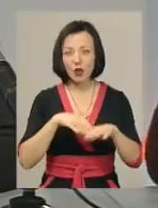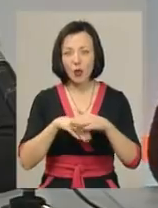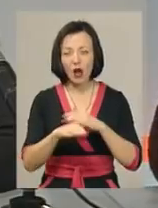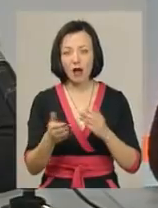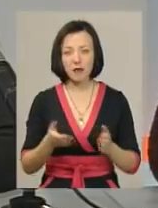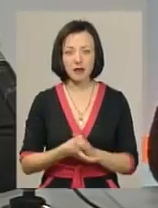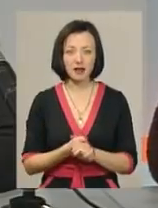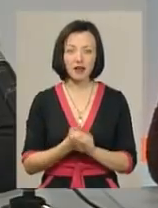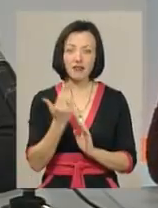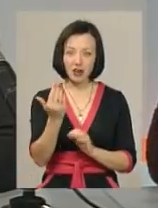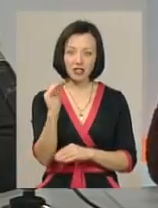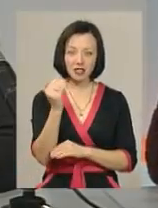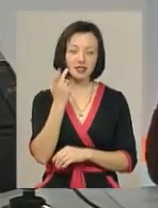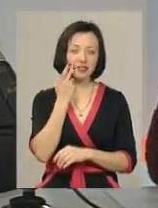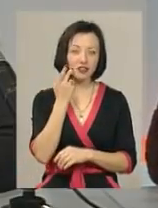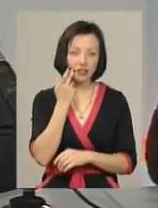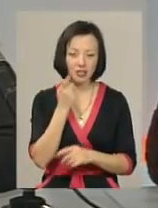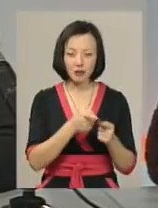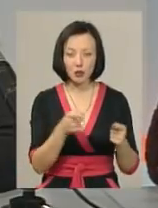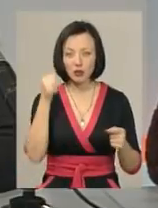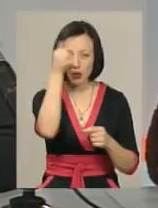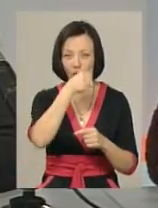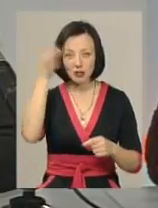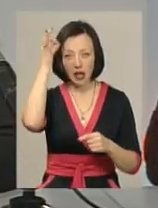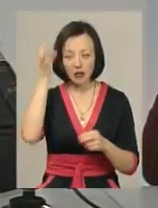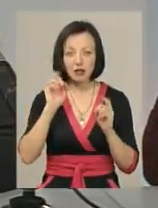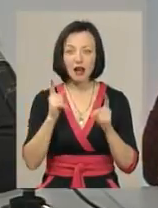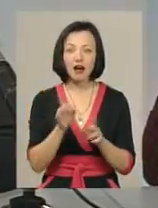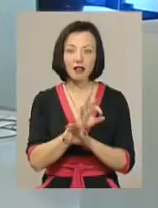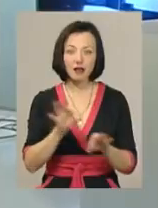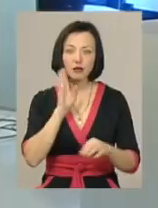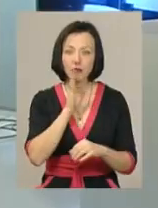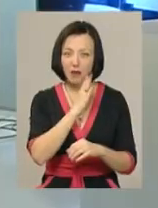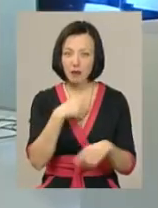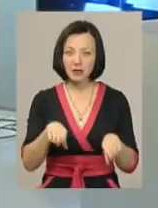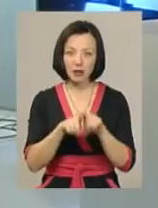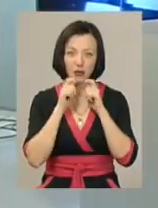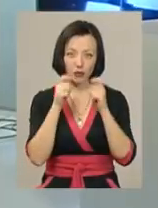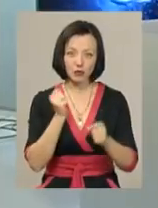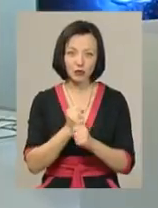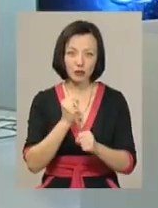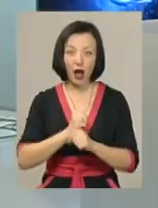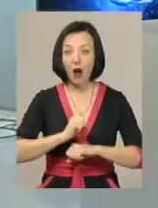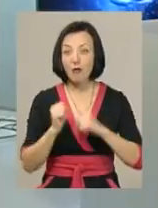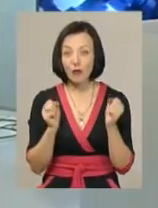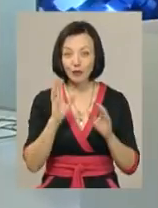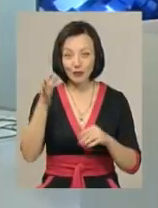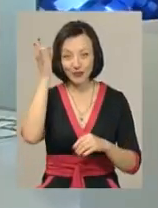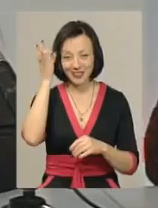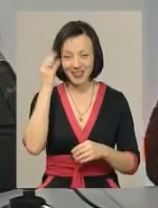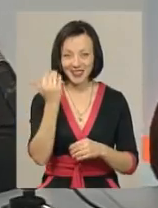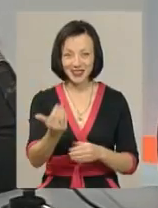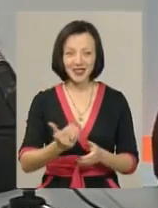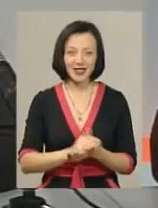руками ваша дитина завжди на протязі року буде Згадувати як класно що мама ось такий подарунок подарувала подруги як будуть згадувати